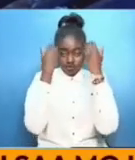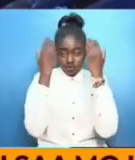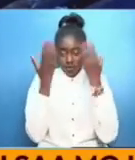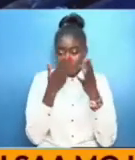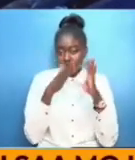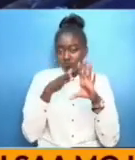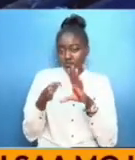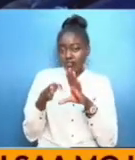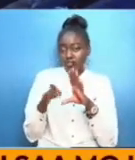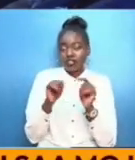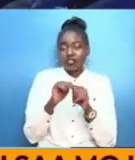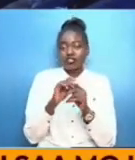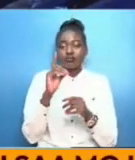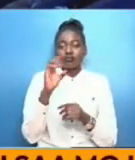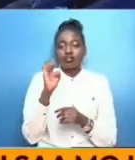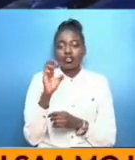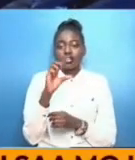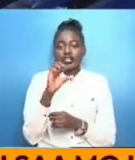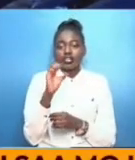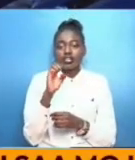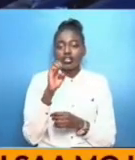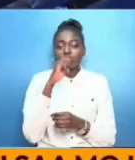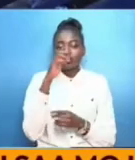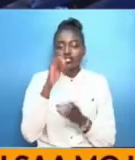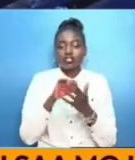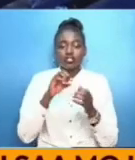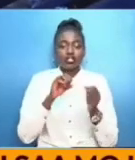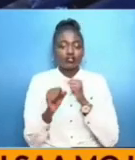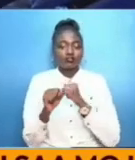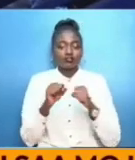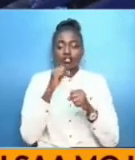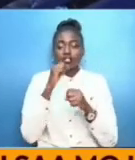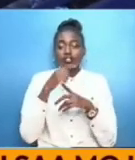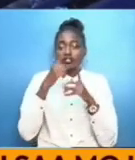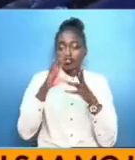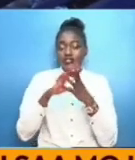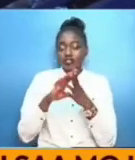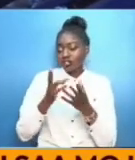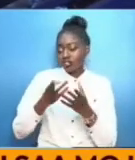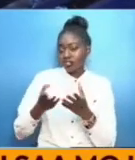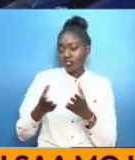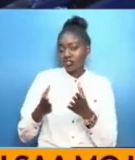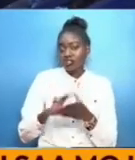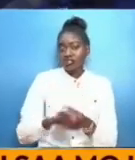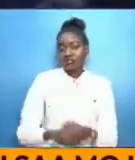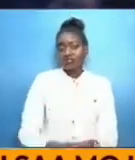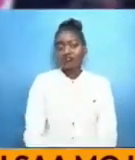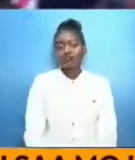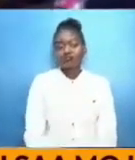kufika. Ndege alikubaliana na upande wa utetezi na kutoa hati hiyo.